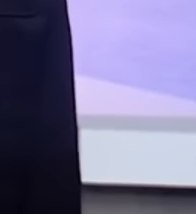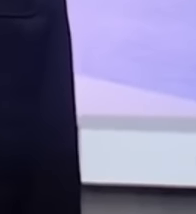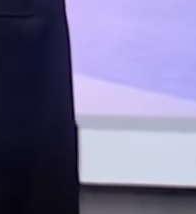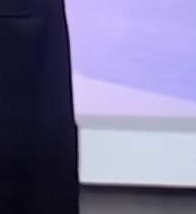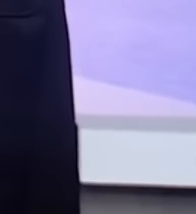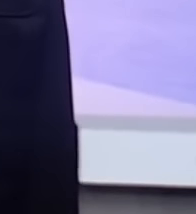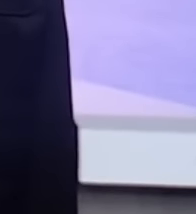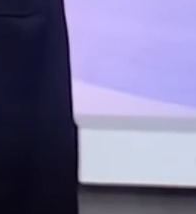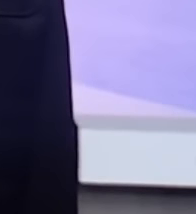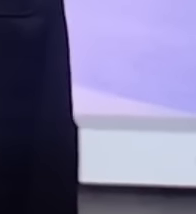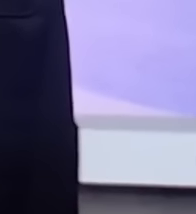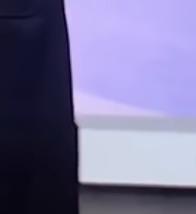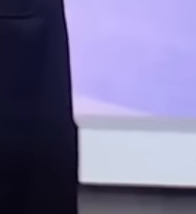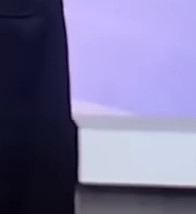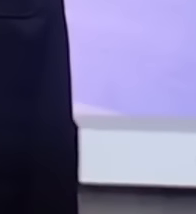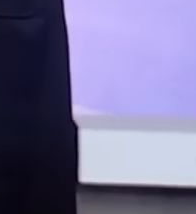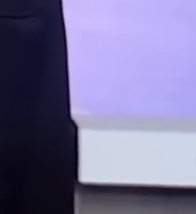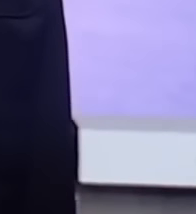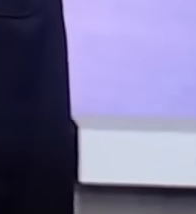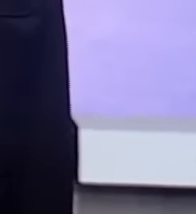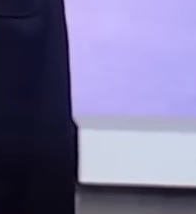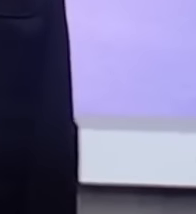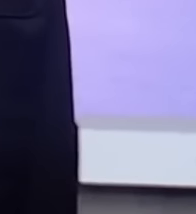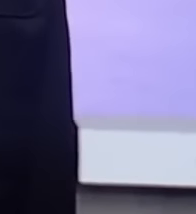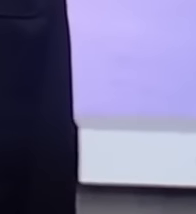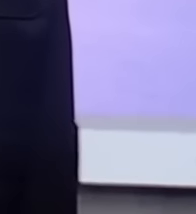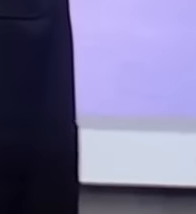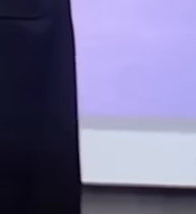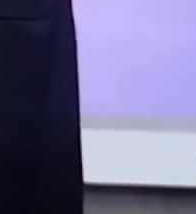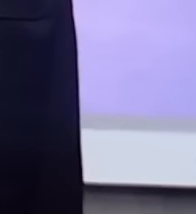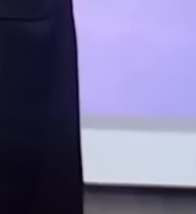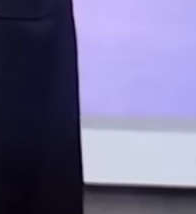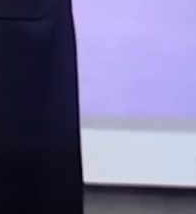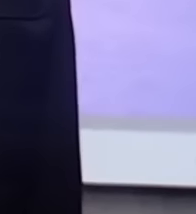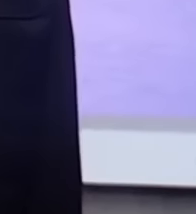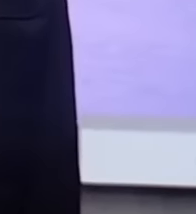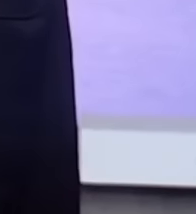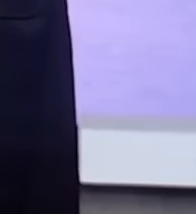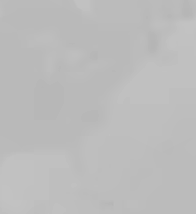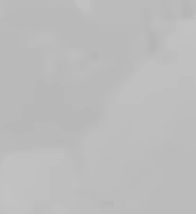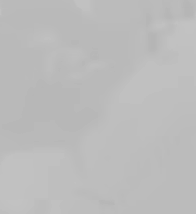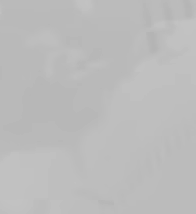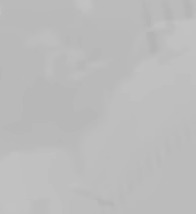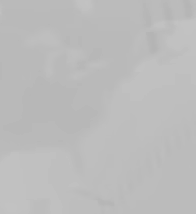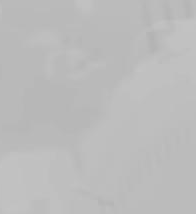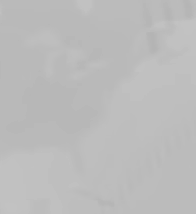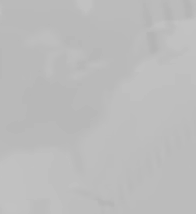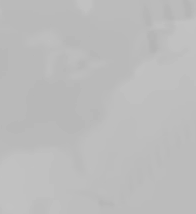samahan niyo kami sa GMA Pinoy TV at sa www.gmanews.tv.